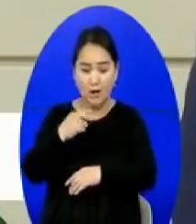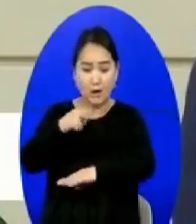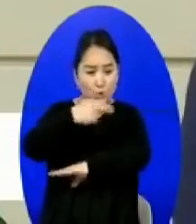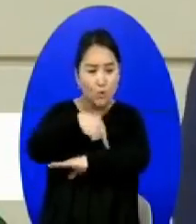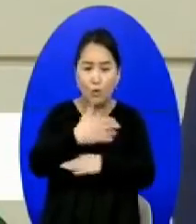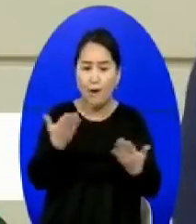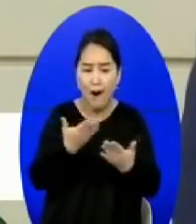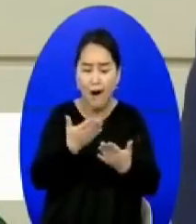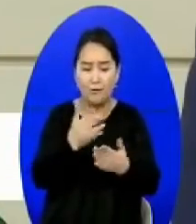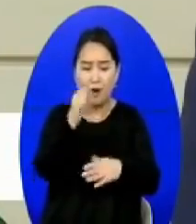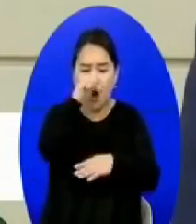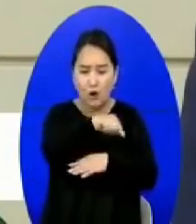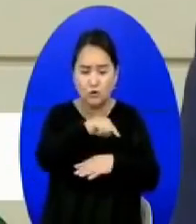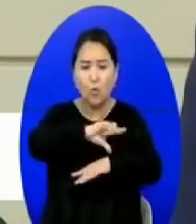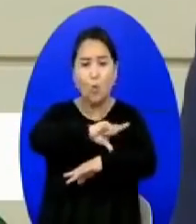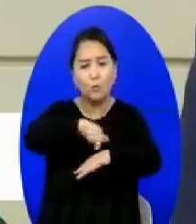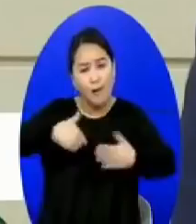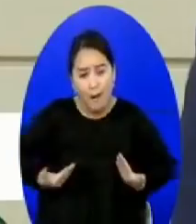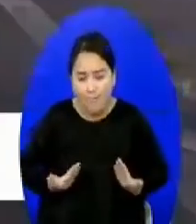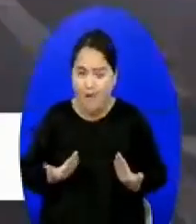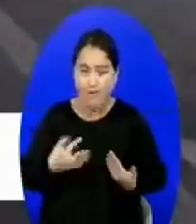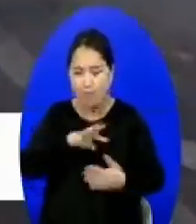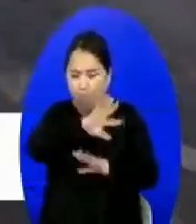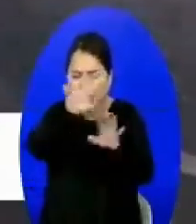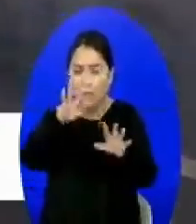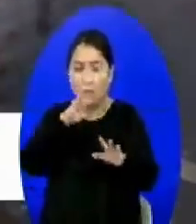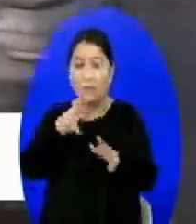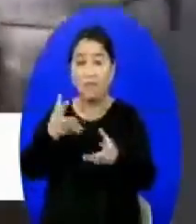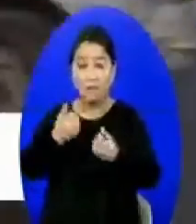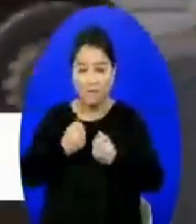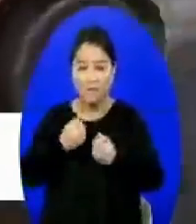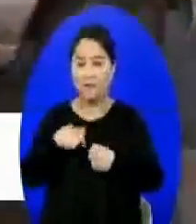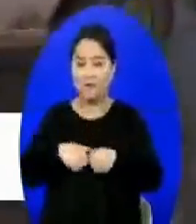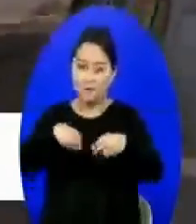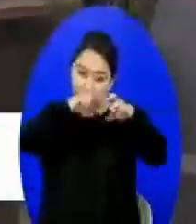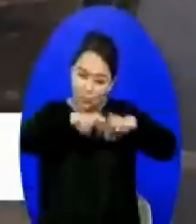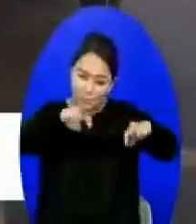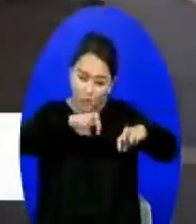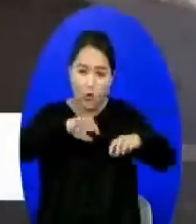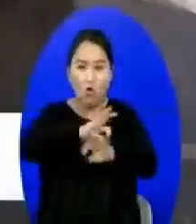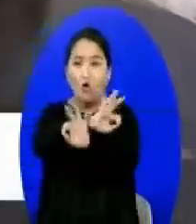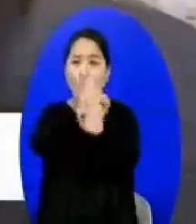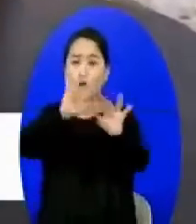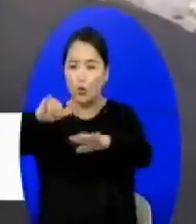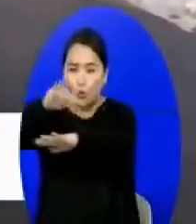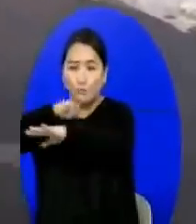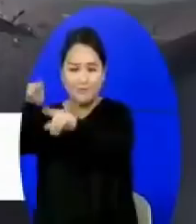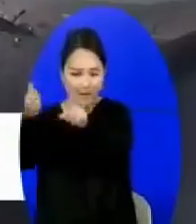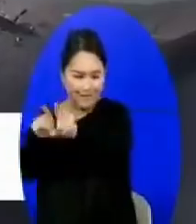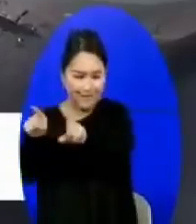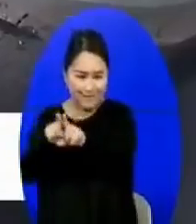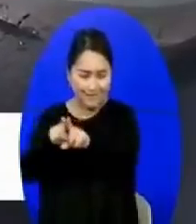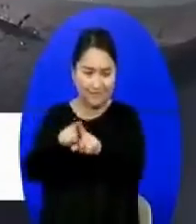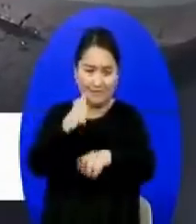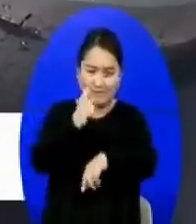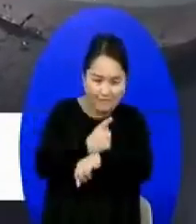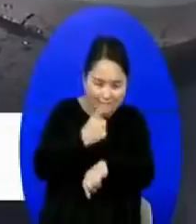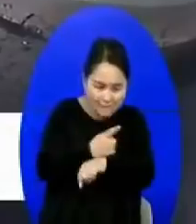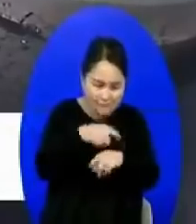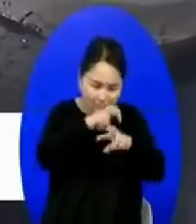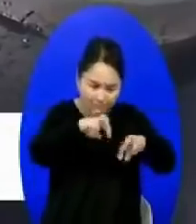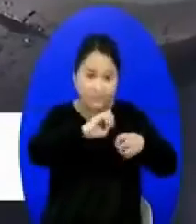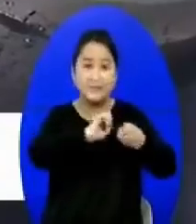тэндээ амьдрах уу гэсэн ийм мэдээлэлүүд бидэнд хэрэгтэй байгаа. Яг ийм судалгааг өөр улс орнууд өдөр бүр цаг тутамд хийж байгааг судлаачид хэлж